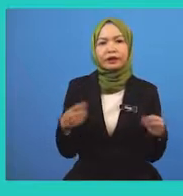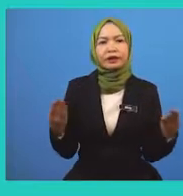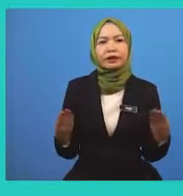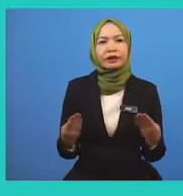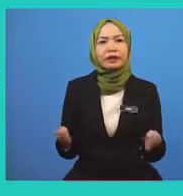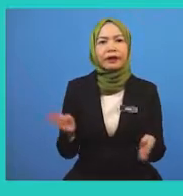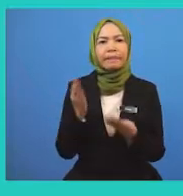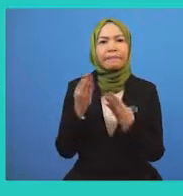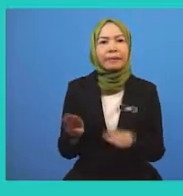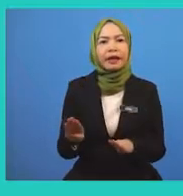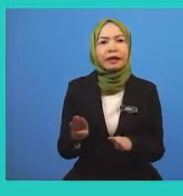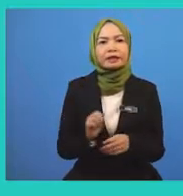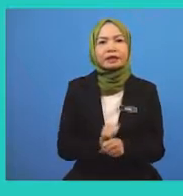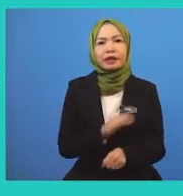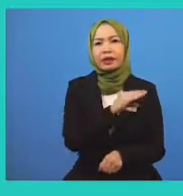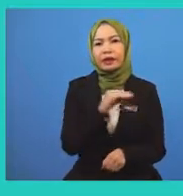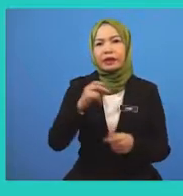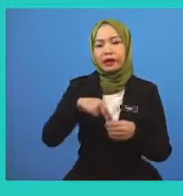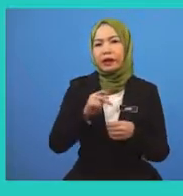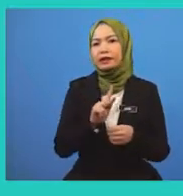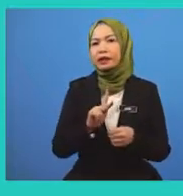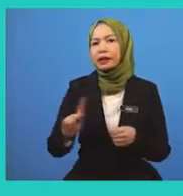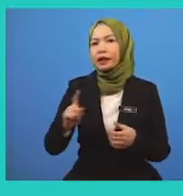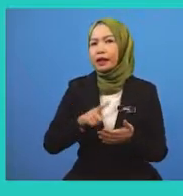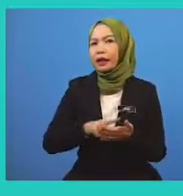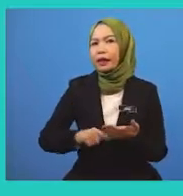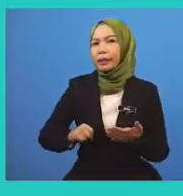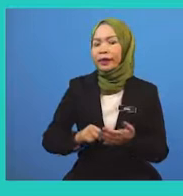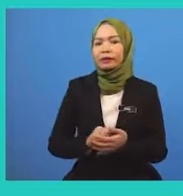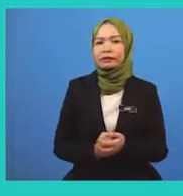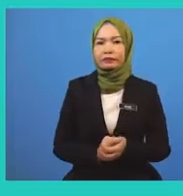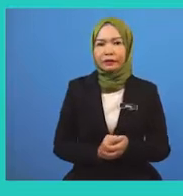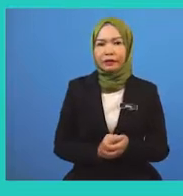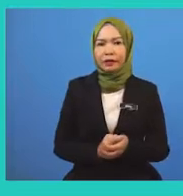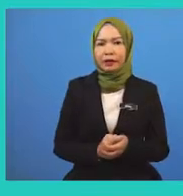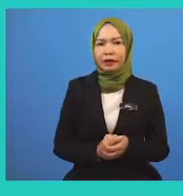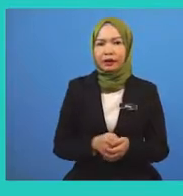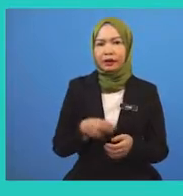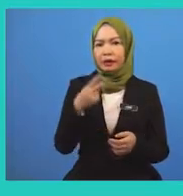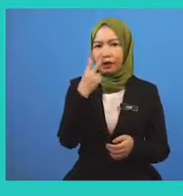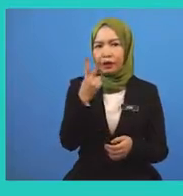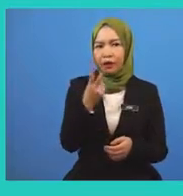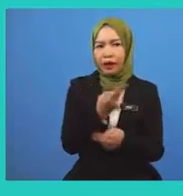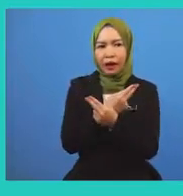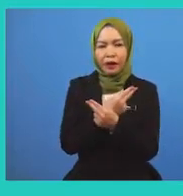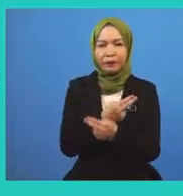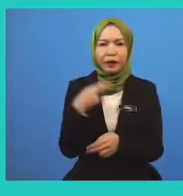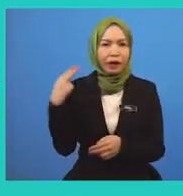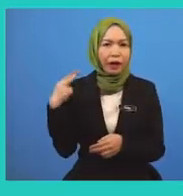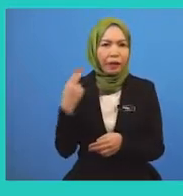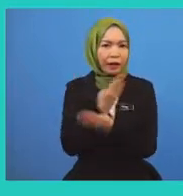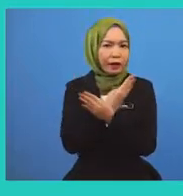menghasilkan magnesium klorida dan gas hidrogen, dan haba yang terbebas ialah negatif